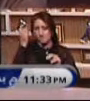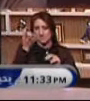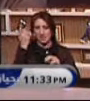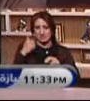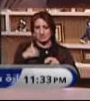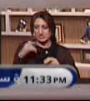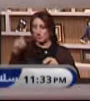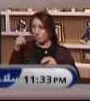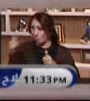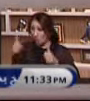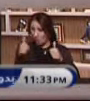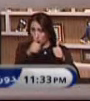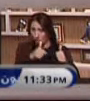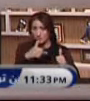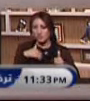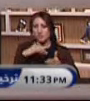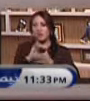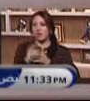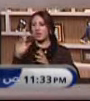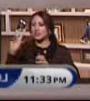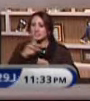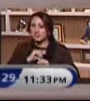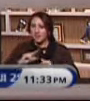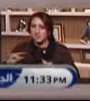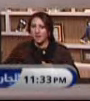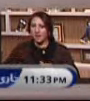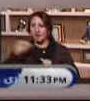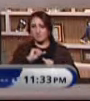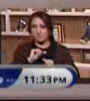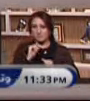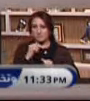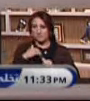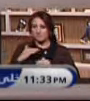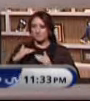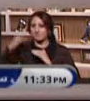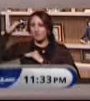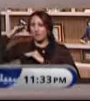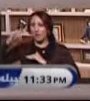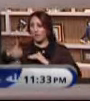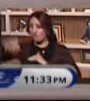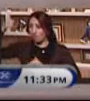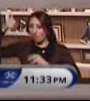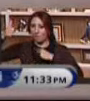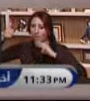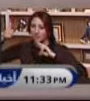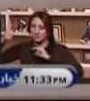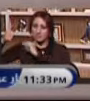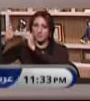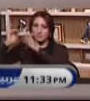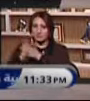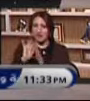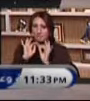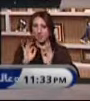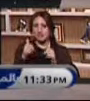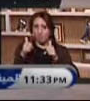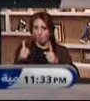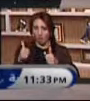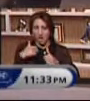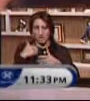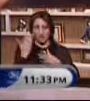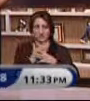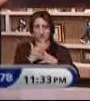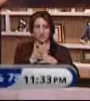همشي مع الصالحين سبحان الله العظيم يبقى ايه؟ يبقى ارتقي لمستواهم. نعم. فدي منبع من منابع القسوه ان انا اظن ان